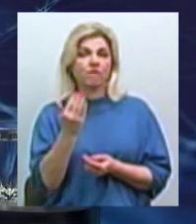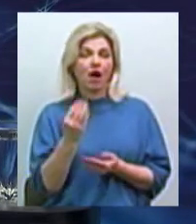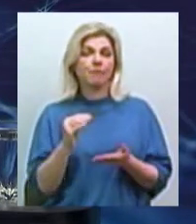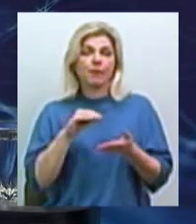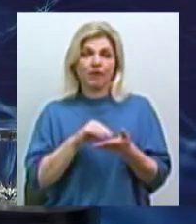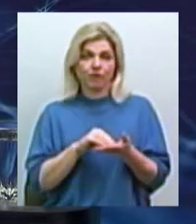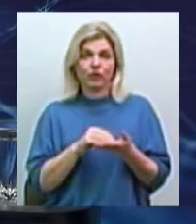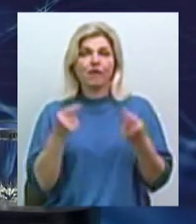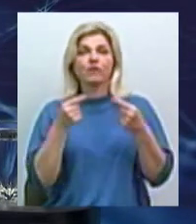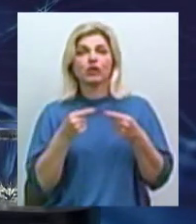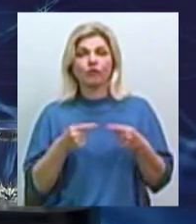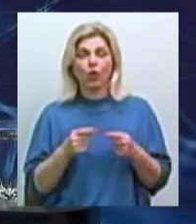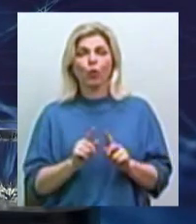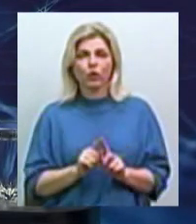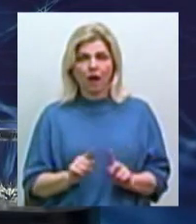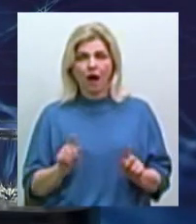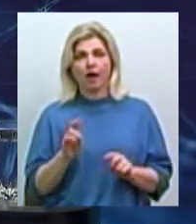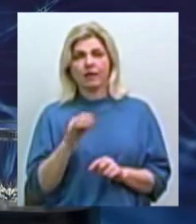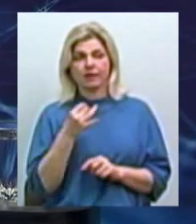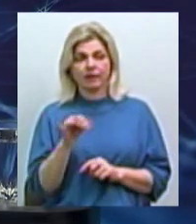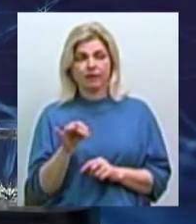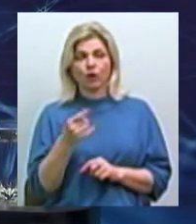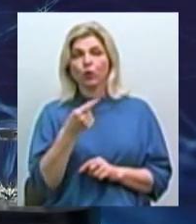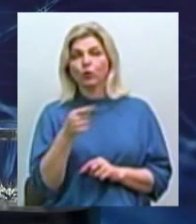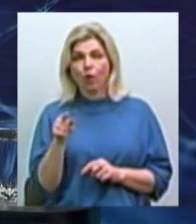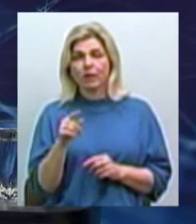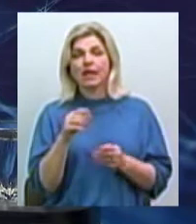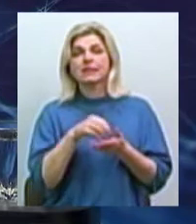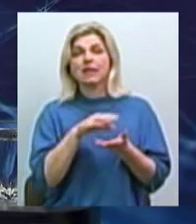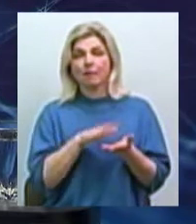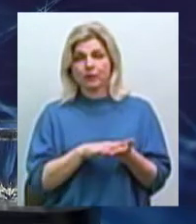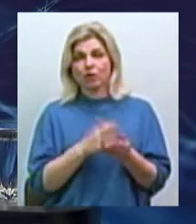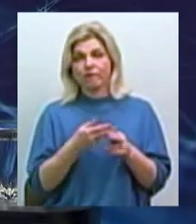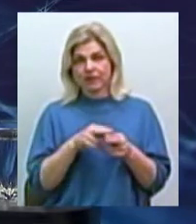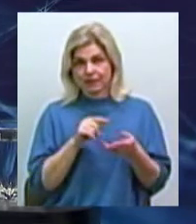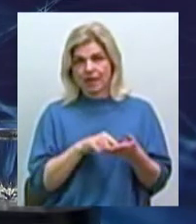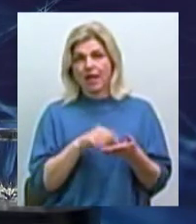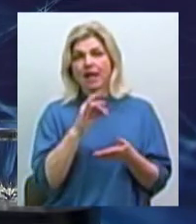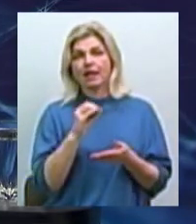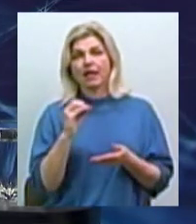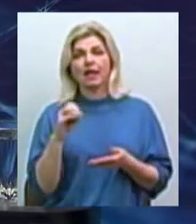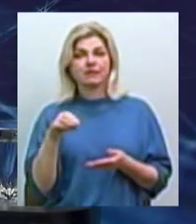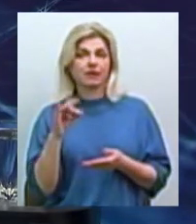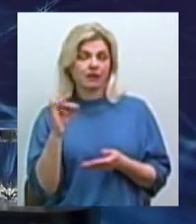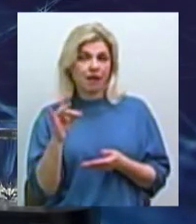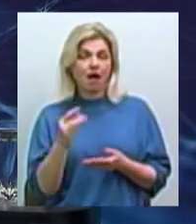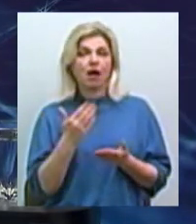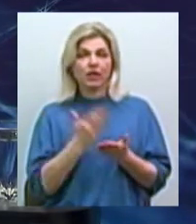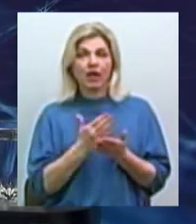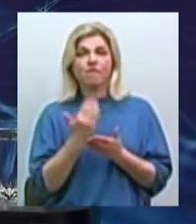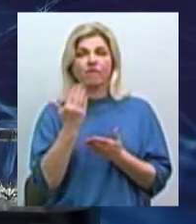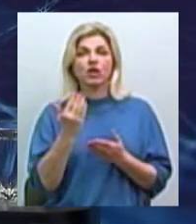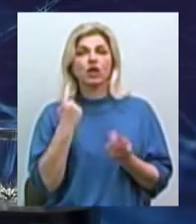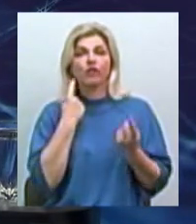присвоюється відповідний унікальний номер запису у цьому реєстрі, який містить інформацію про ваш день